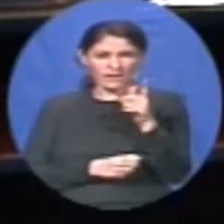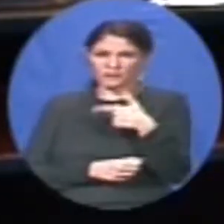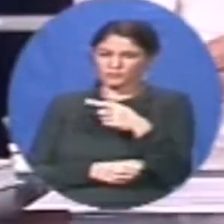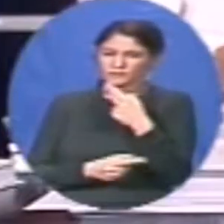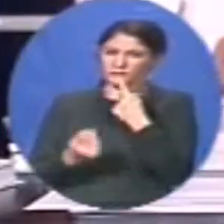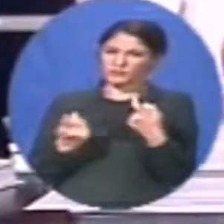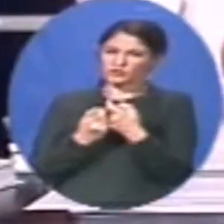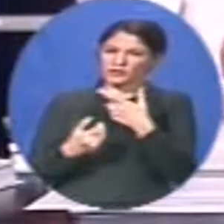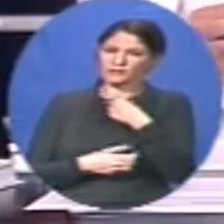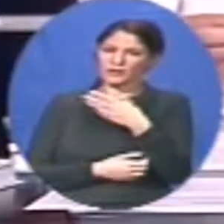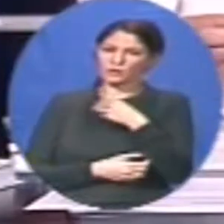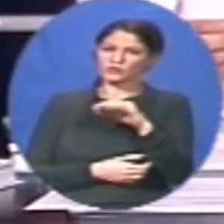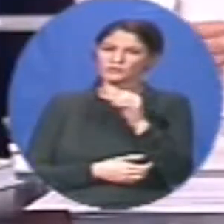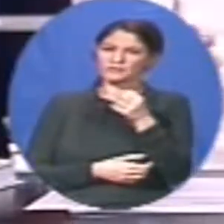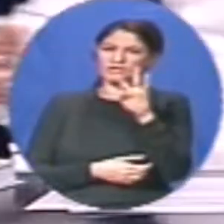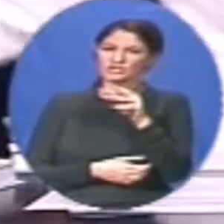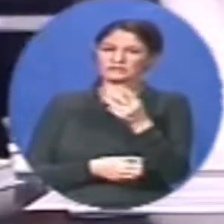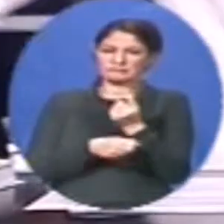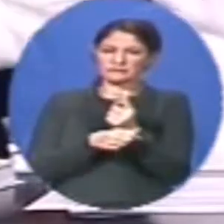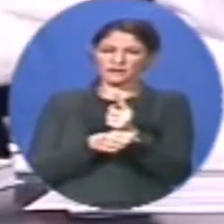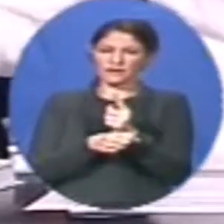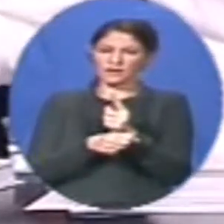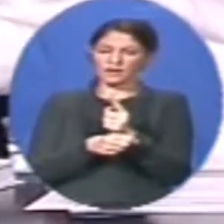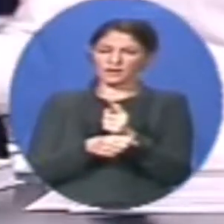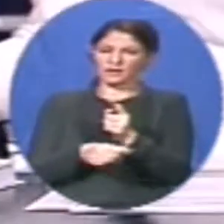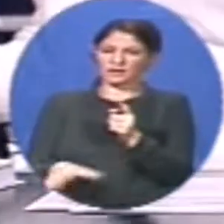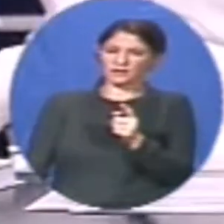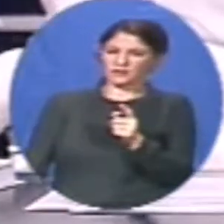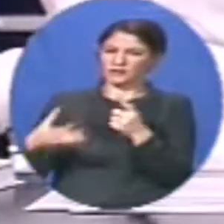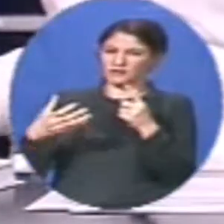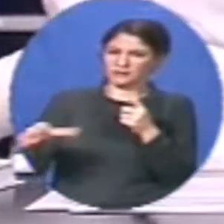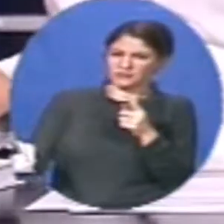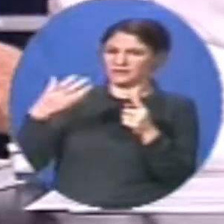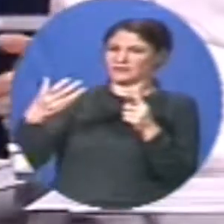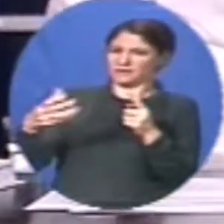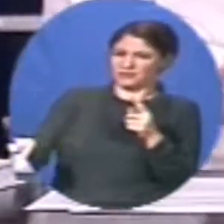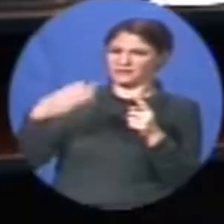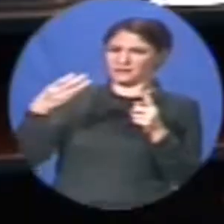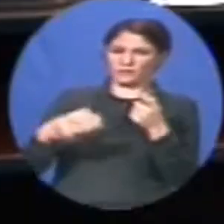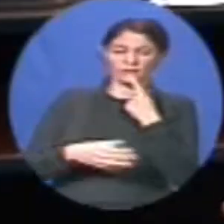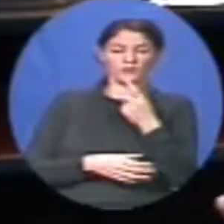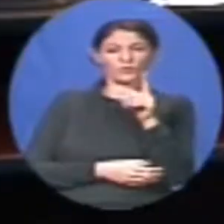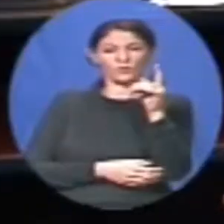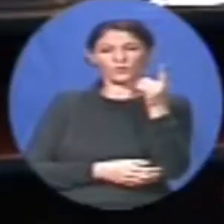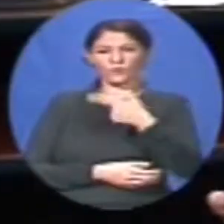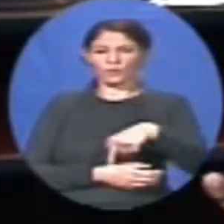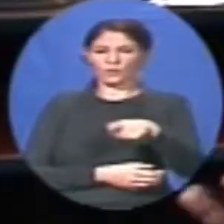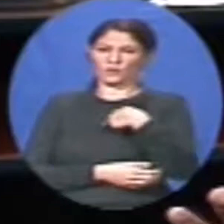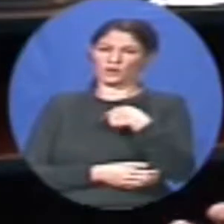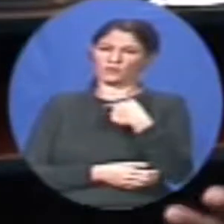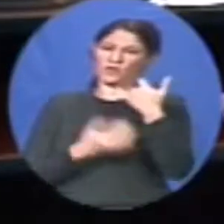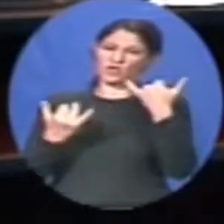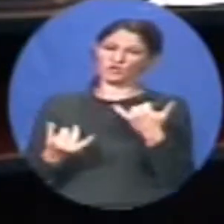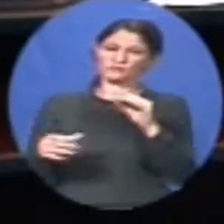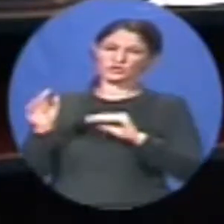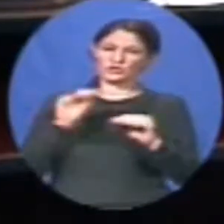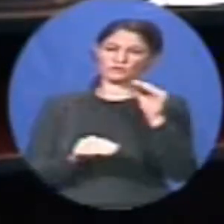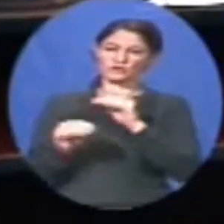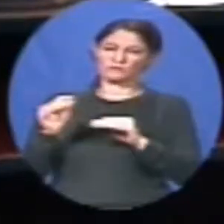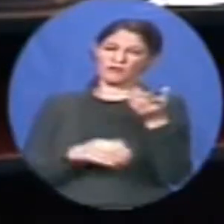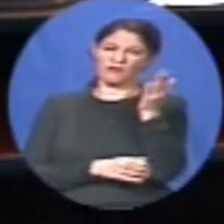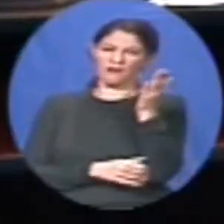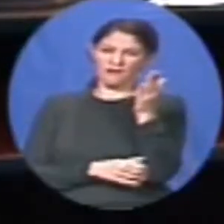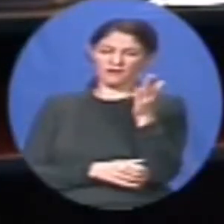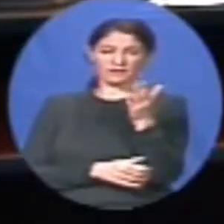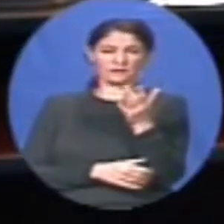שבכל רגע נתון שיש איזה וקום, היד כבר הולכת לראות אם יש משהו חדש. קודם כל, כולנו כאלה משתמשים לרעה. ברגע שיש